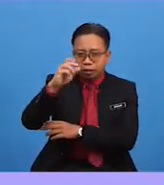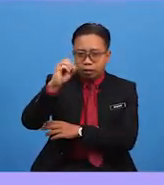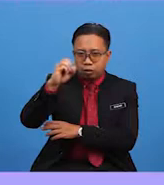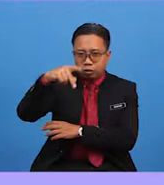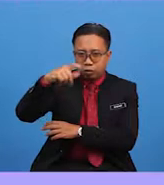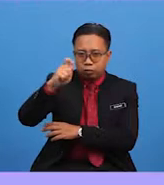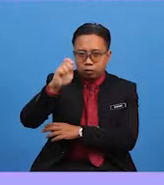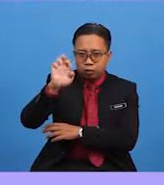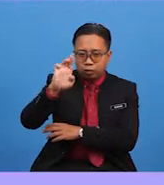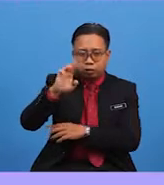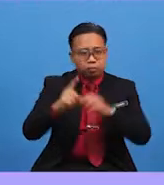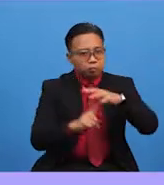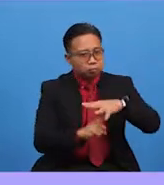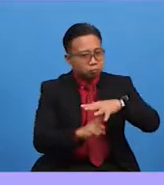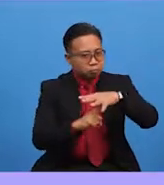helikopter.